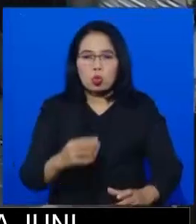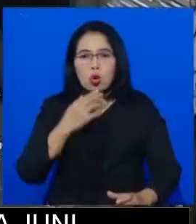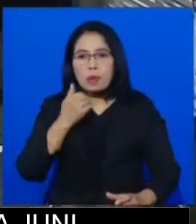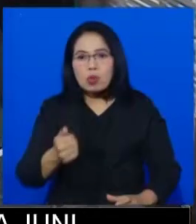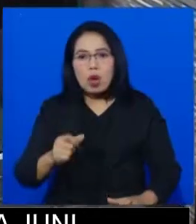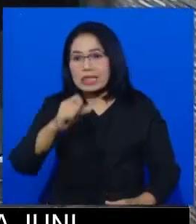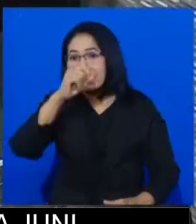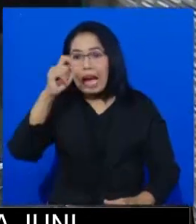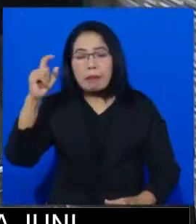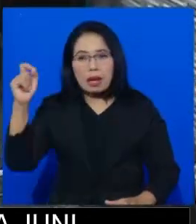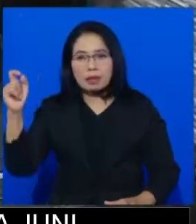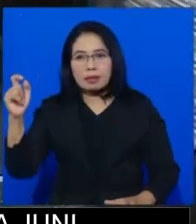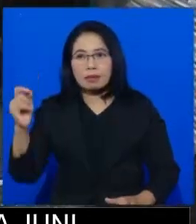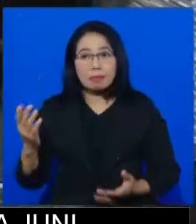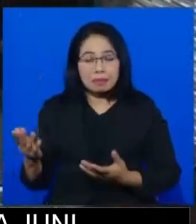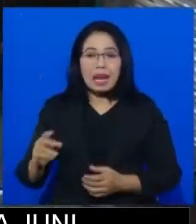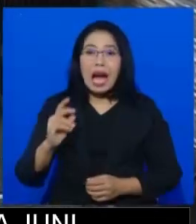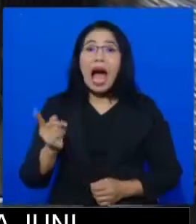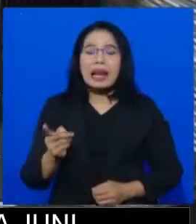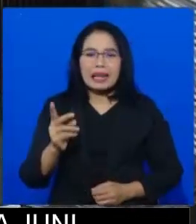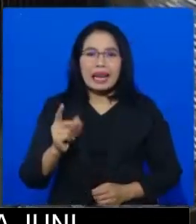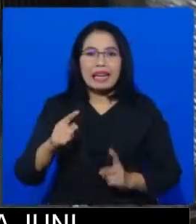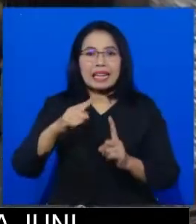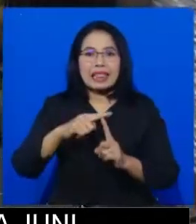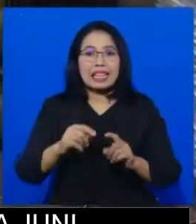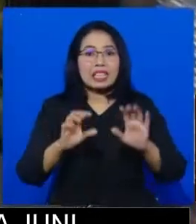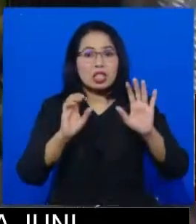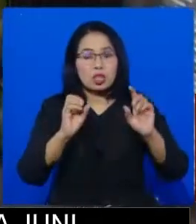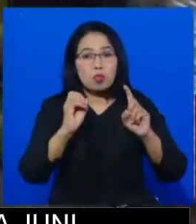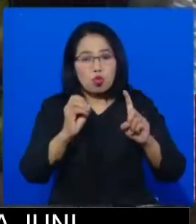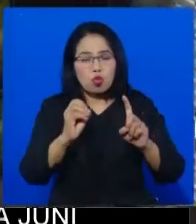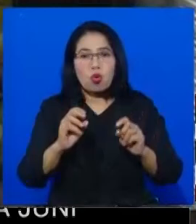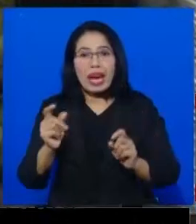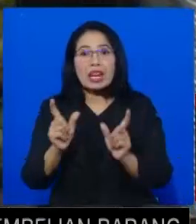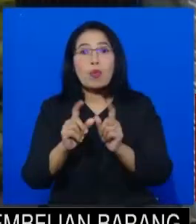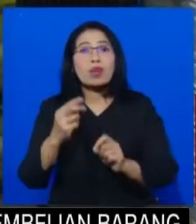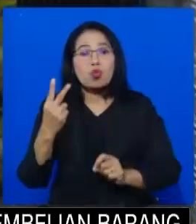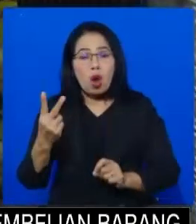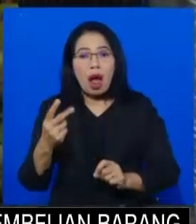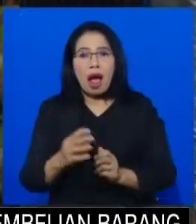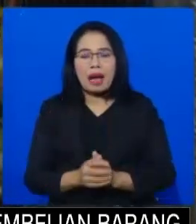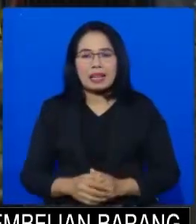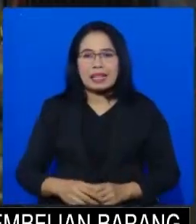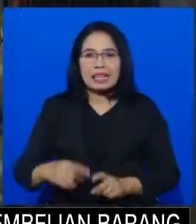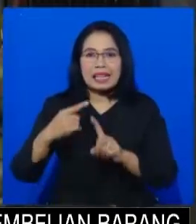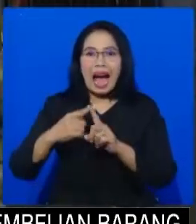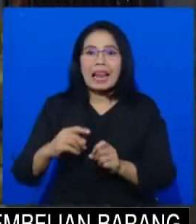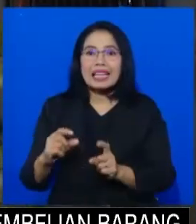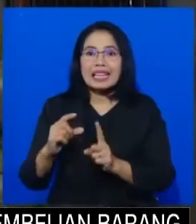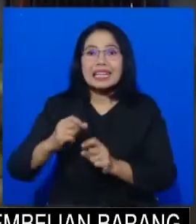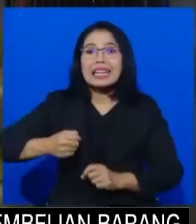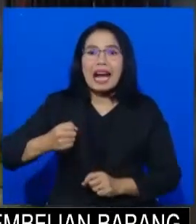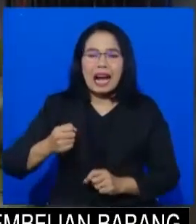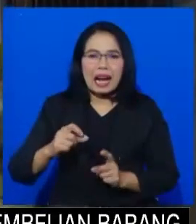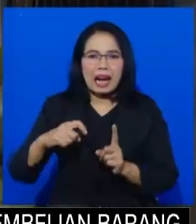Saat ini saya sedang berada di RT 10 RW 2 Semanan Kalideres, Jakarta Barat, di mana sebagian besar warga belum memiliki